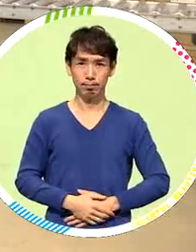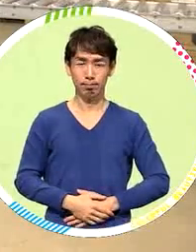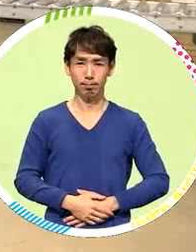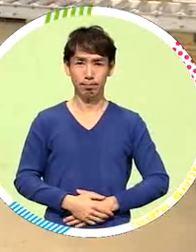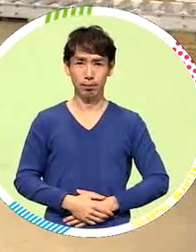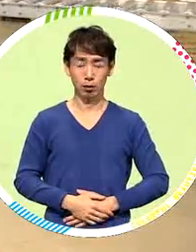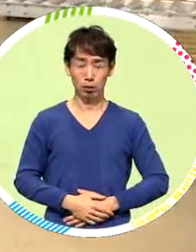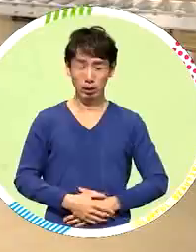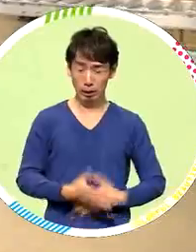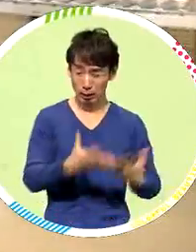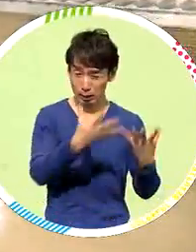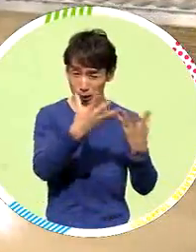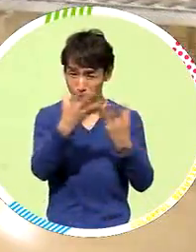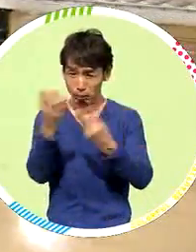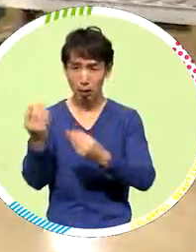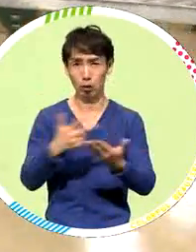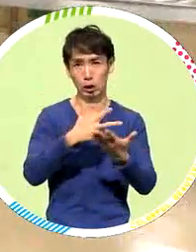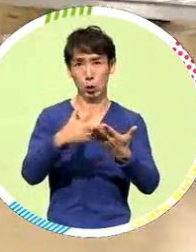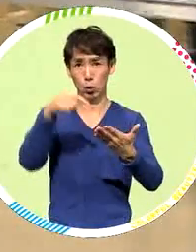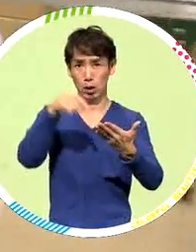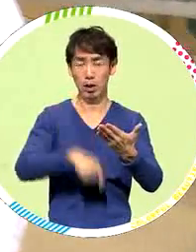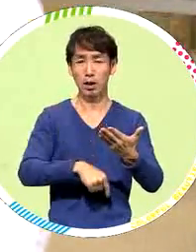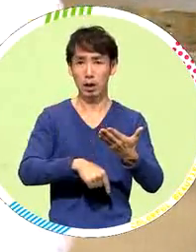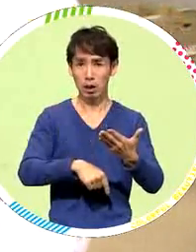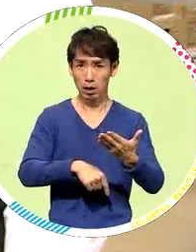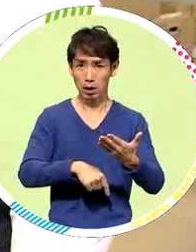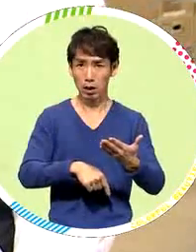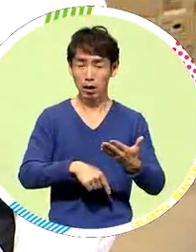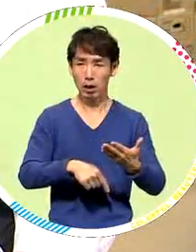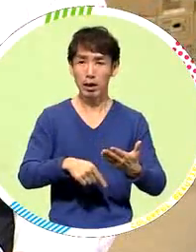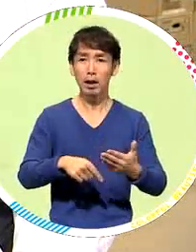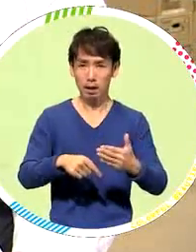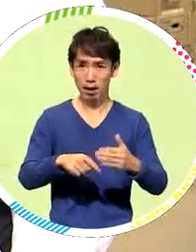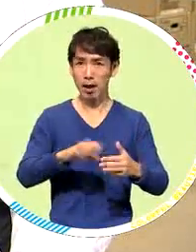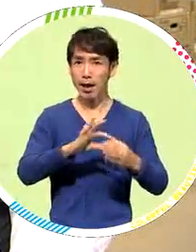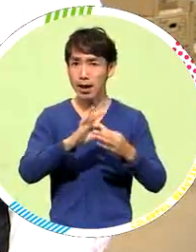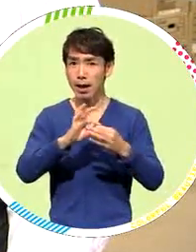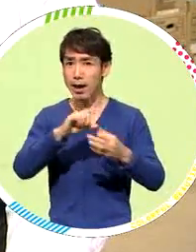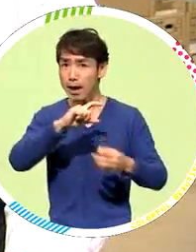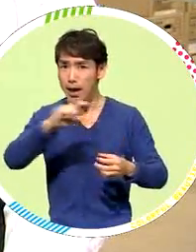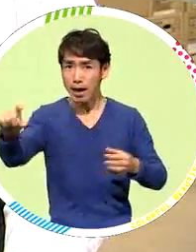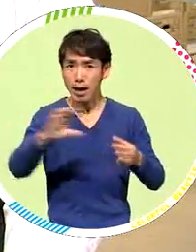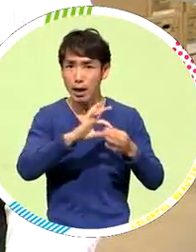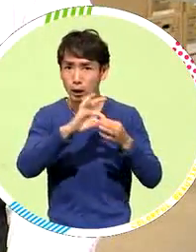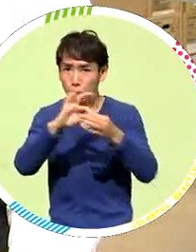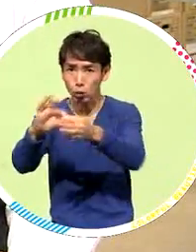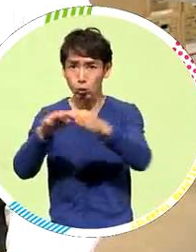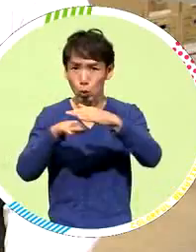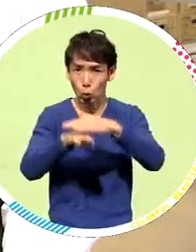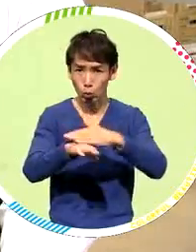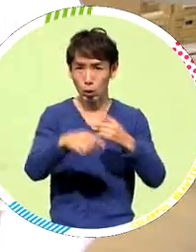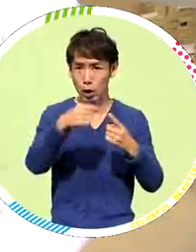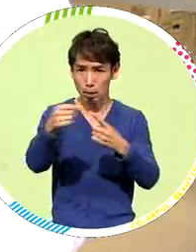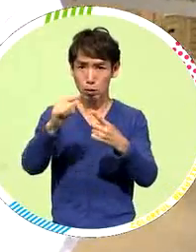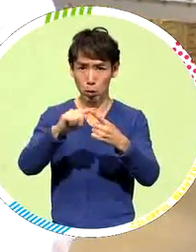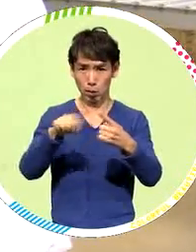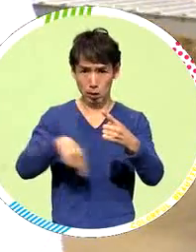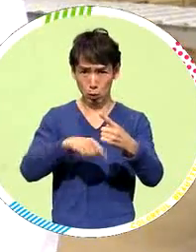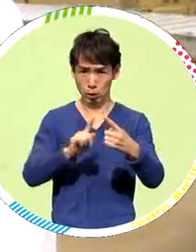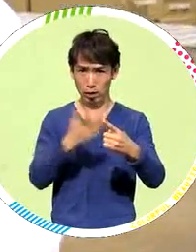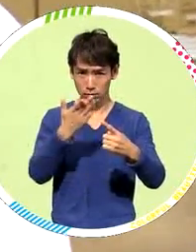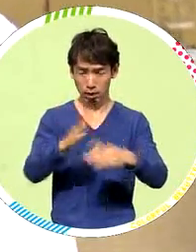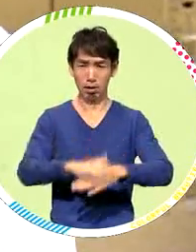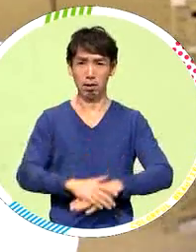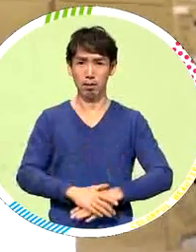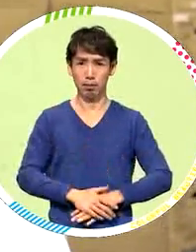この膨大な資料の中から一体どういうものが永久保存になるんですか県勢にとって